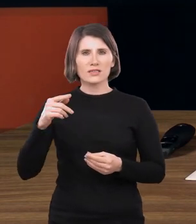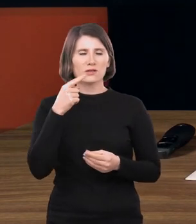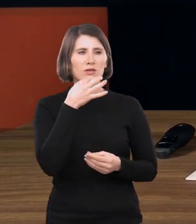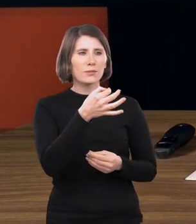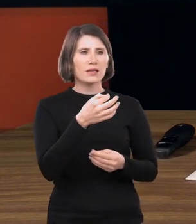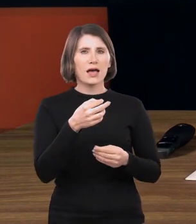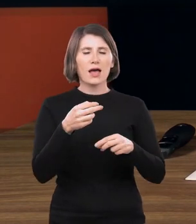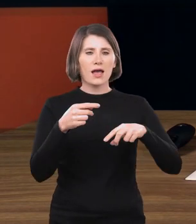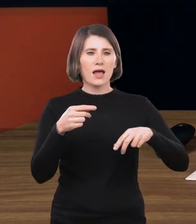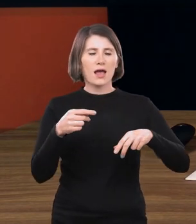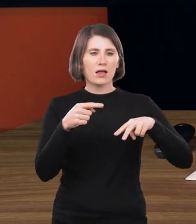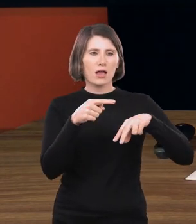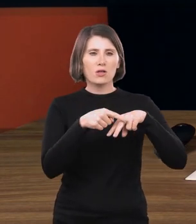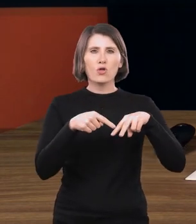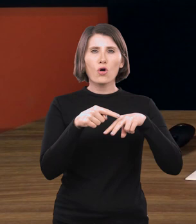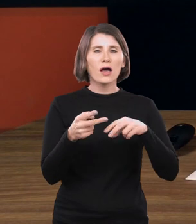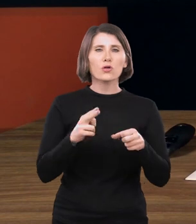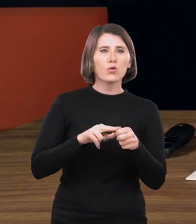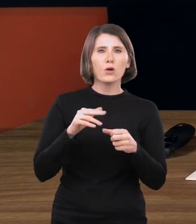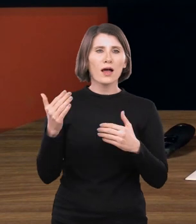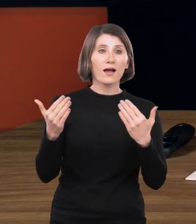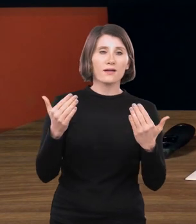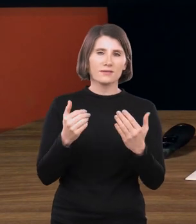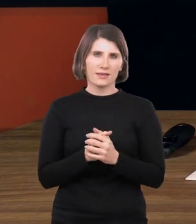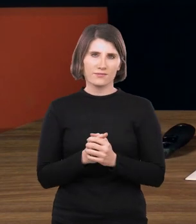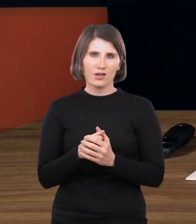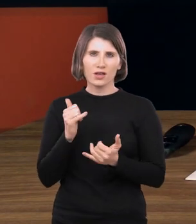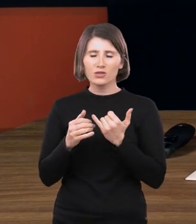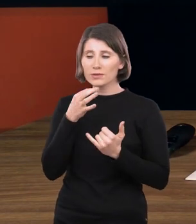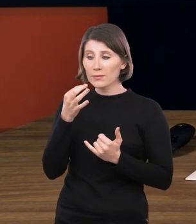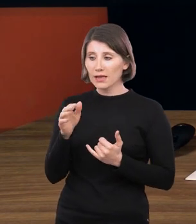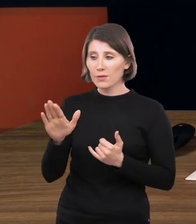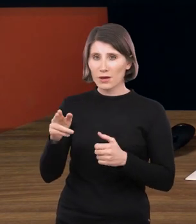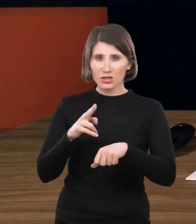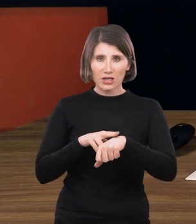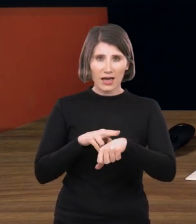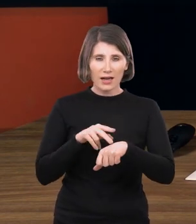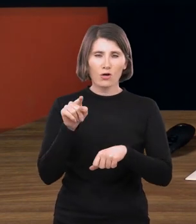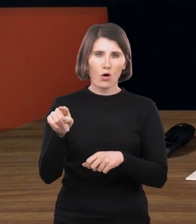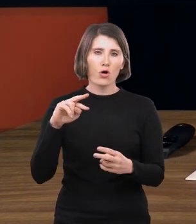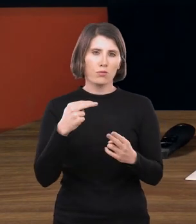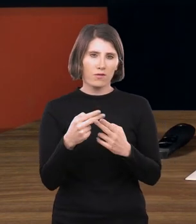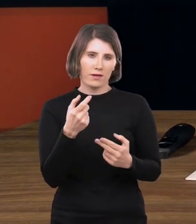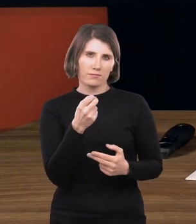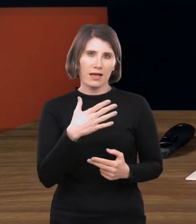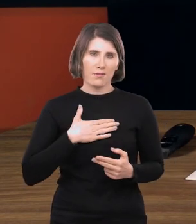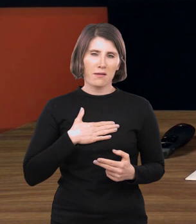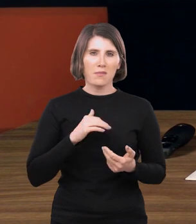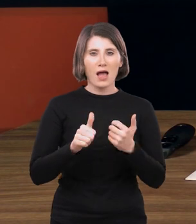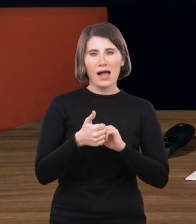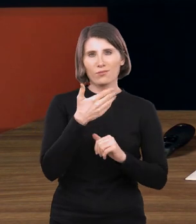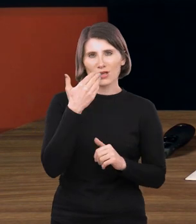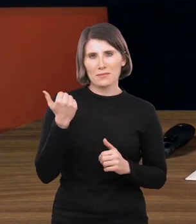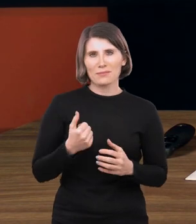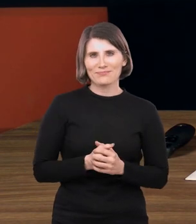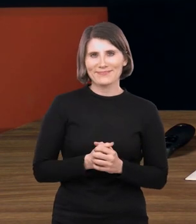Jeśli zapytamy dziecko autystyczne, czy masz zegarek, to odpowie, tak mam. Albo nie, nie mam, ale nie